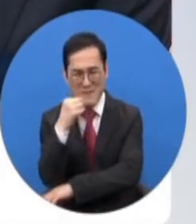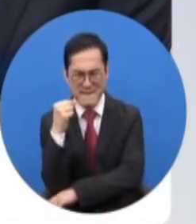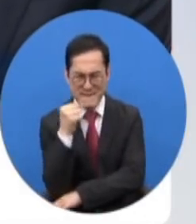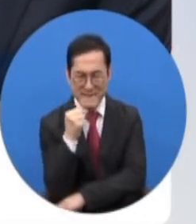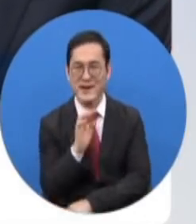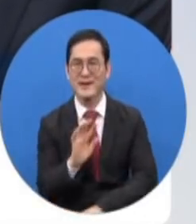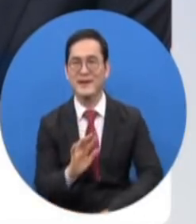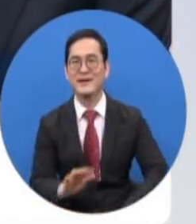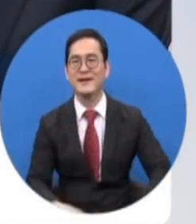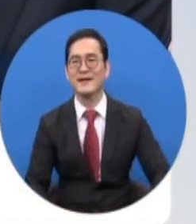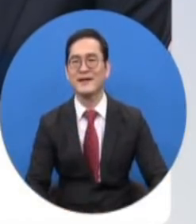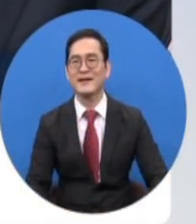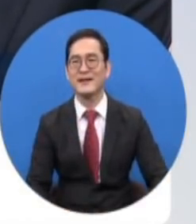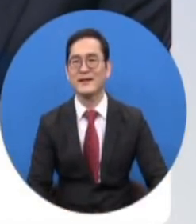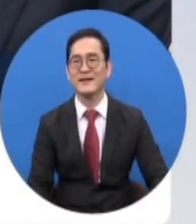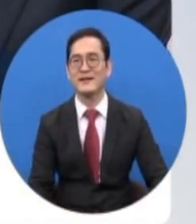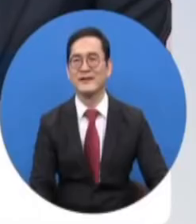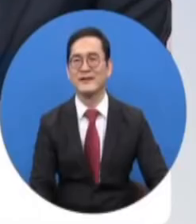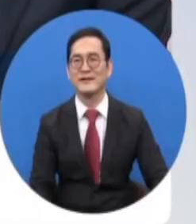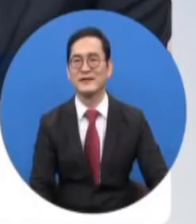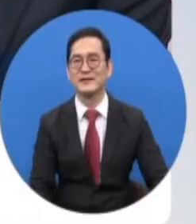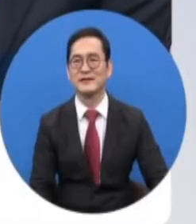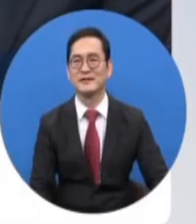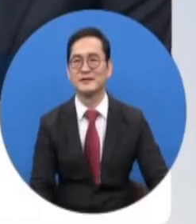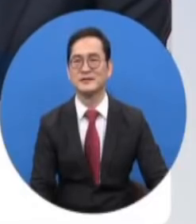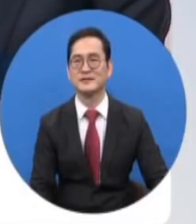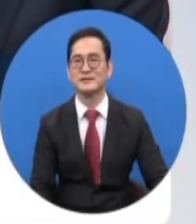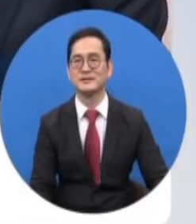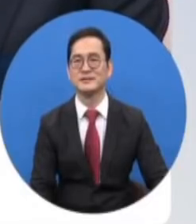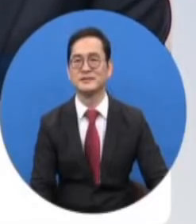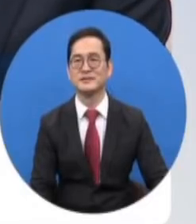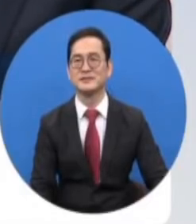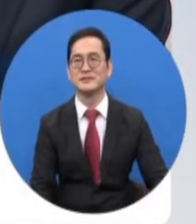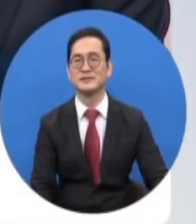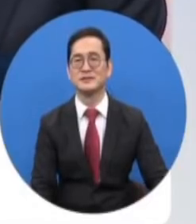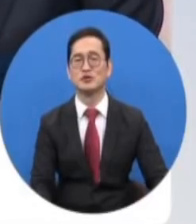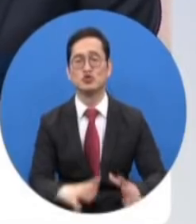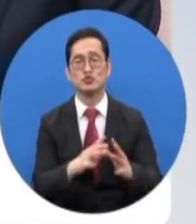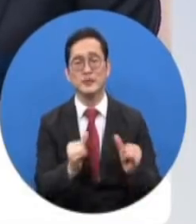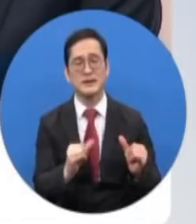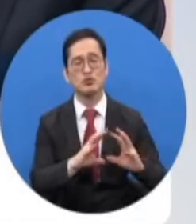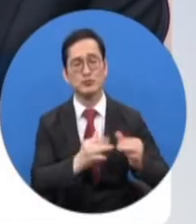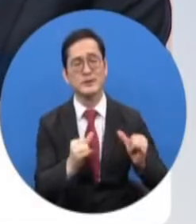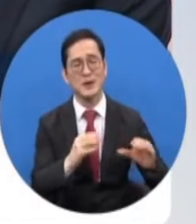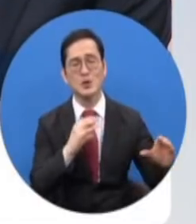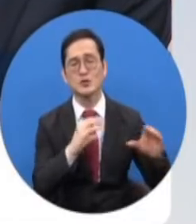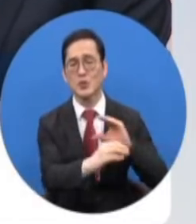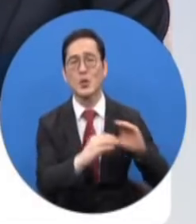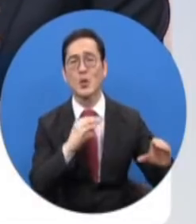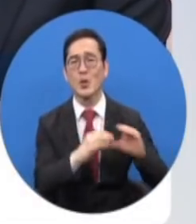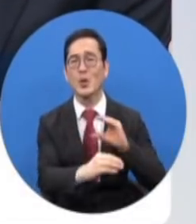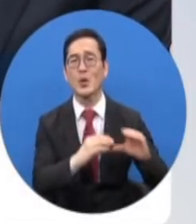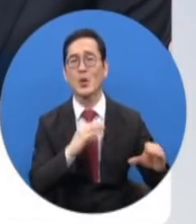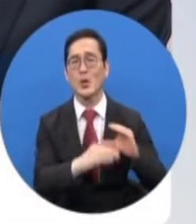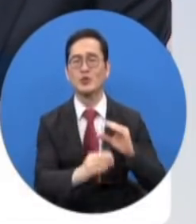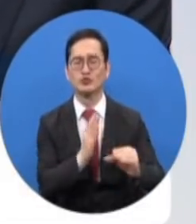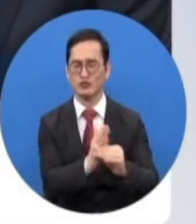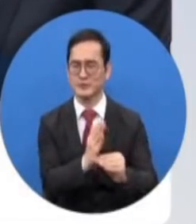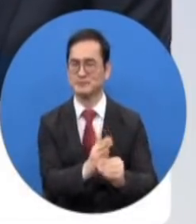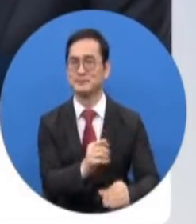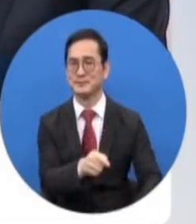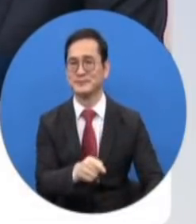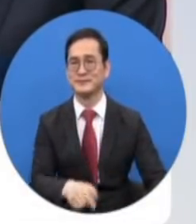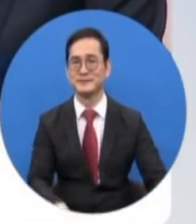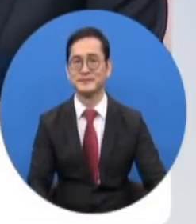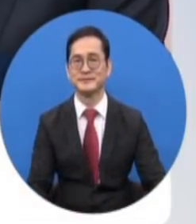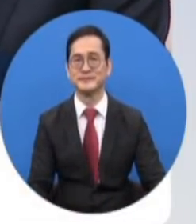해서는 운영할 수가 없는 거죠. 그만큼 경호와 보안을 좀 포기한 대신 시민과의 공존을 택한 거죠. 그렇게 이제 지금까지 계속